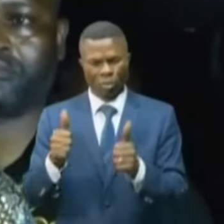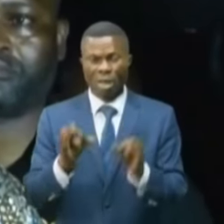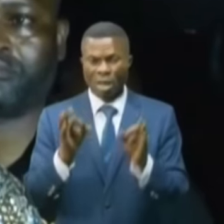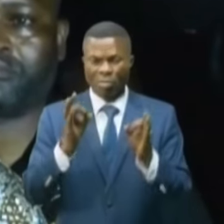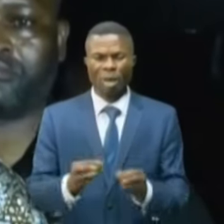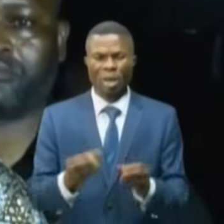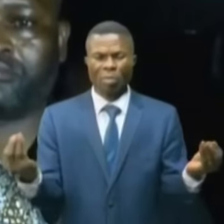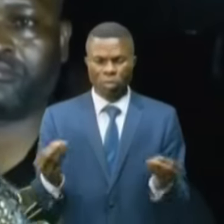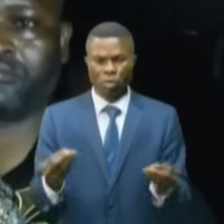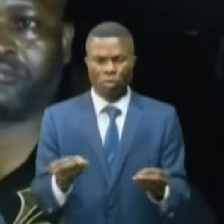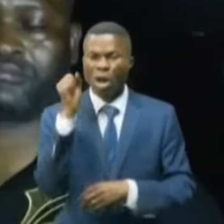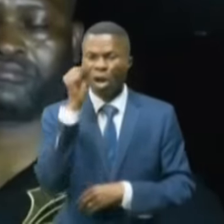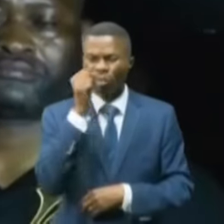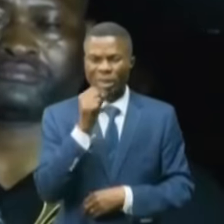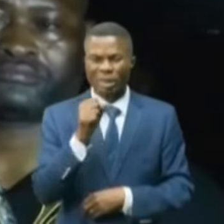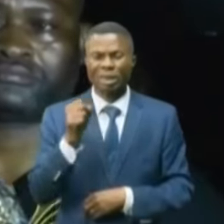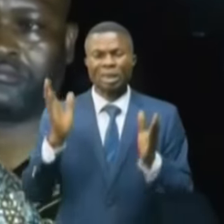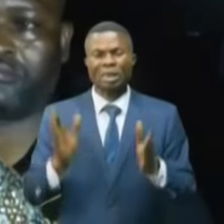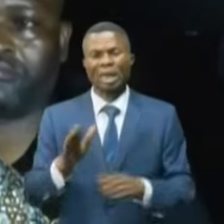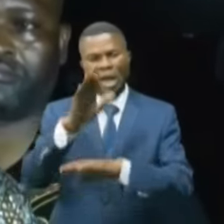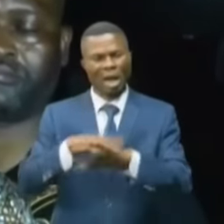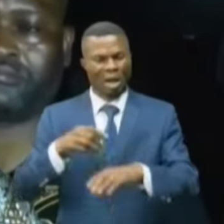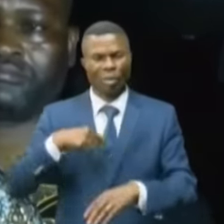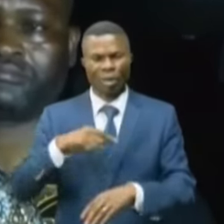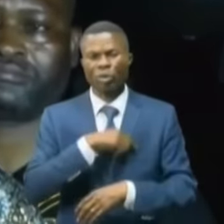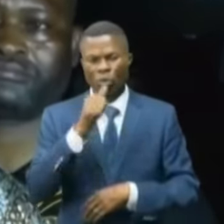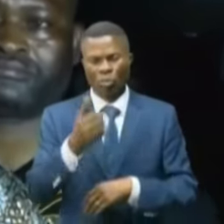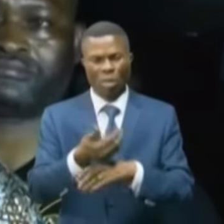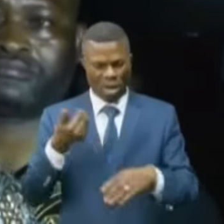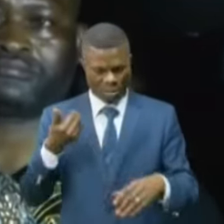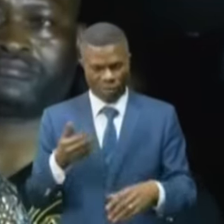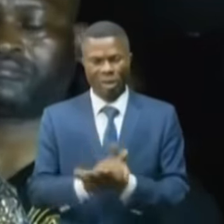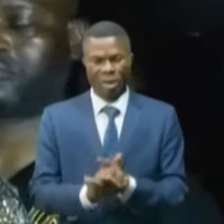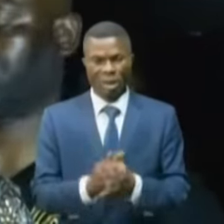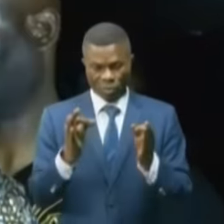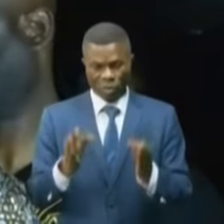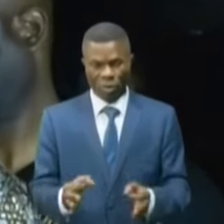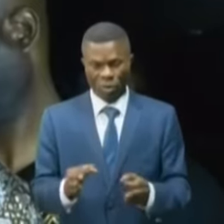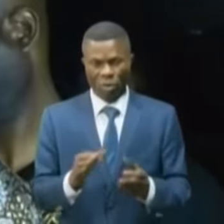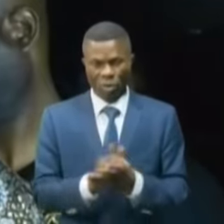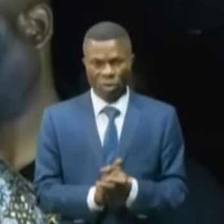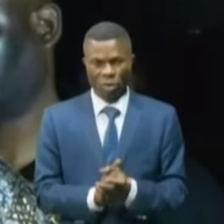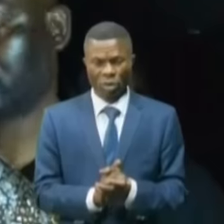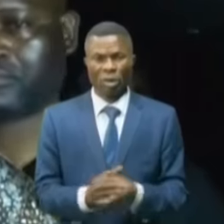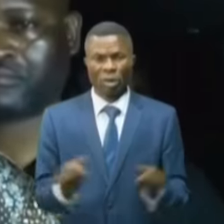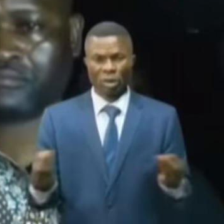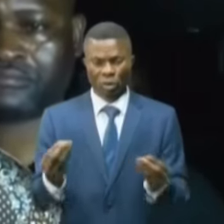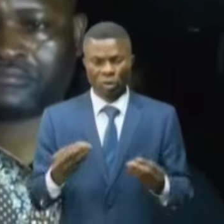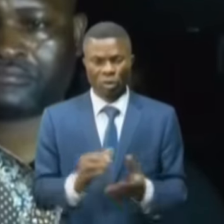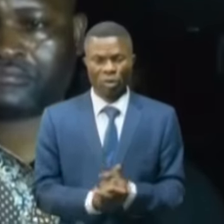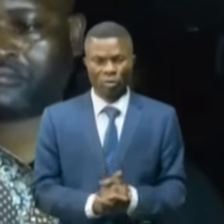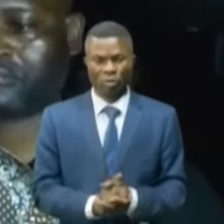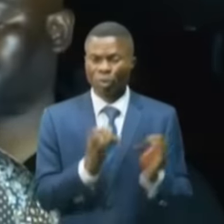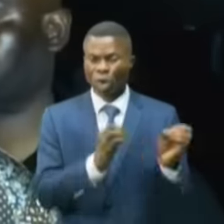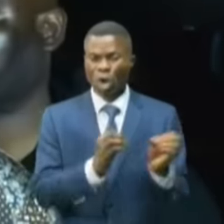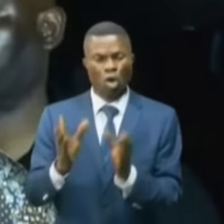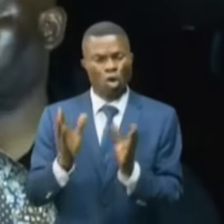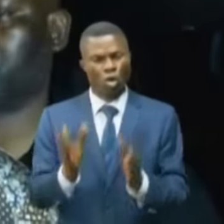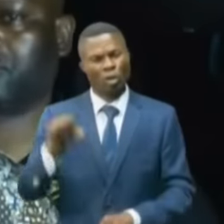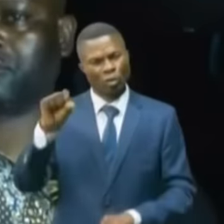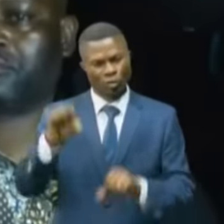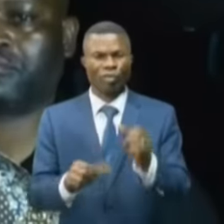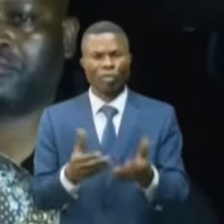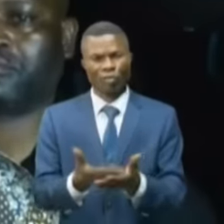des hôpitaux en arrière qui attendaient en cas de besoin. Donc toutes les grandes